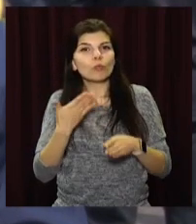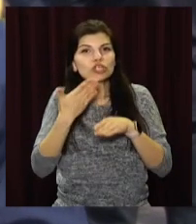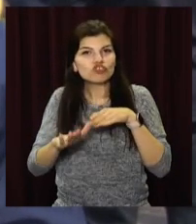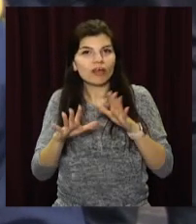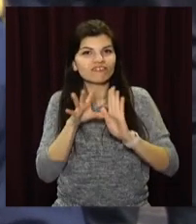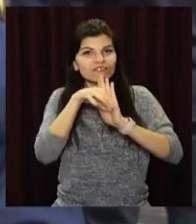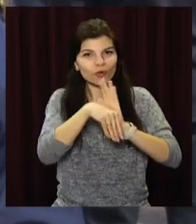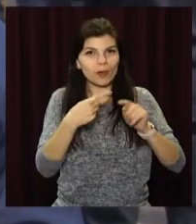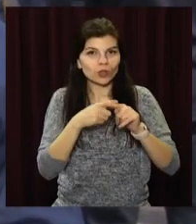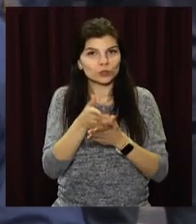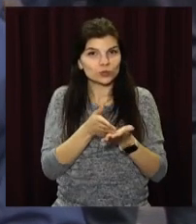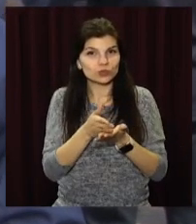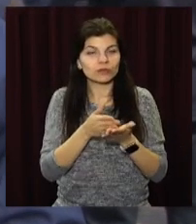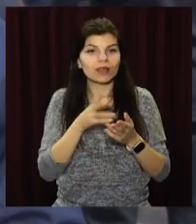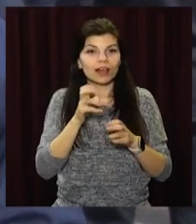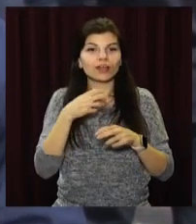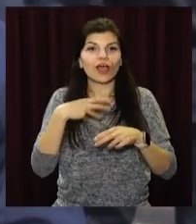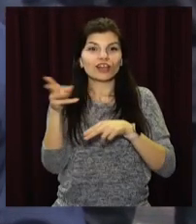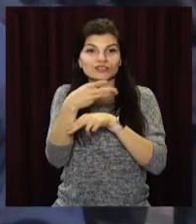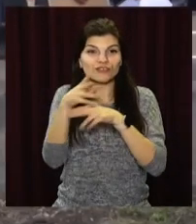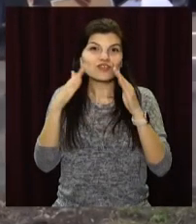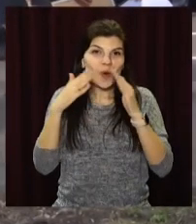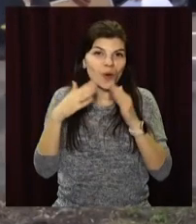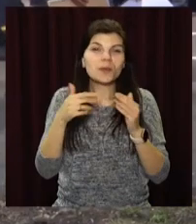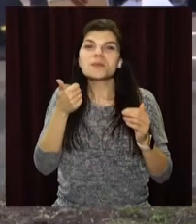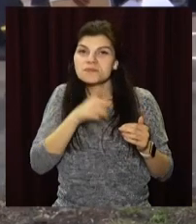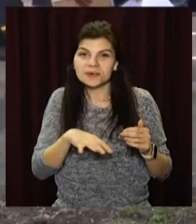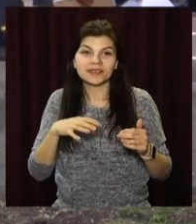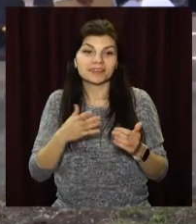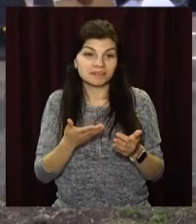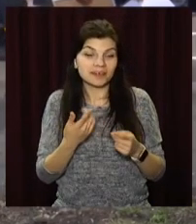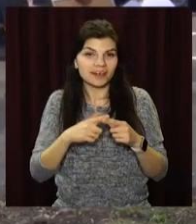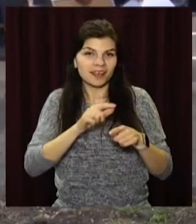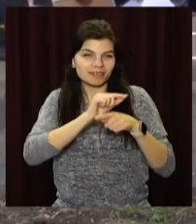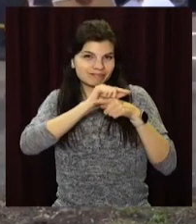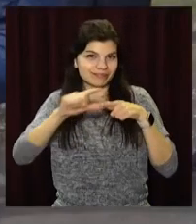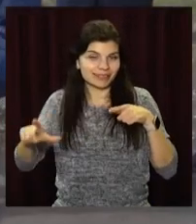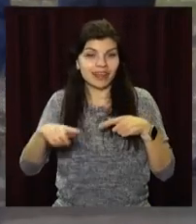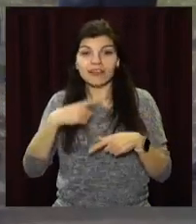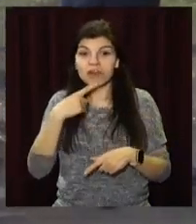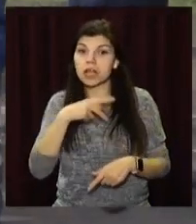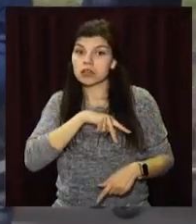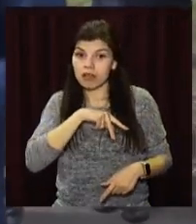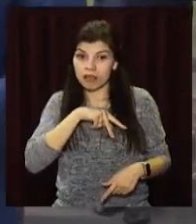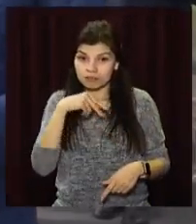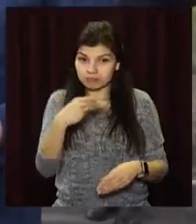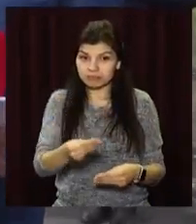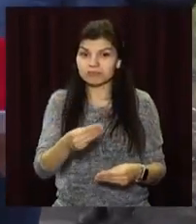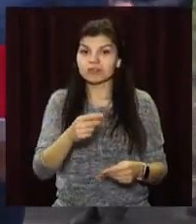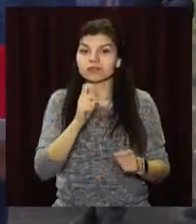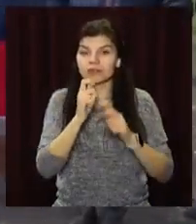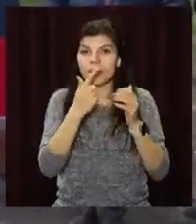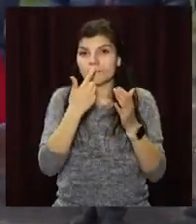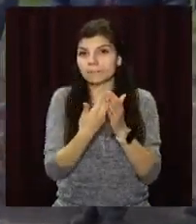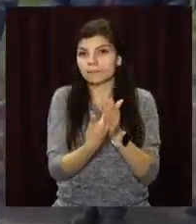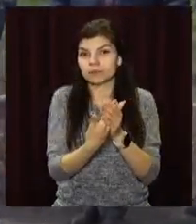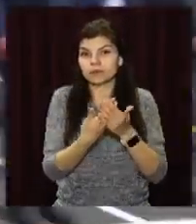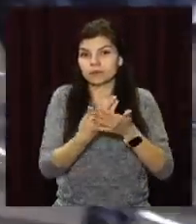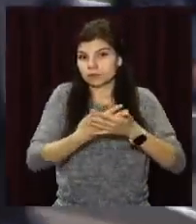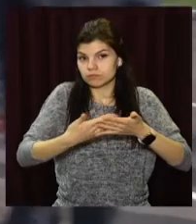цієї служби. Гасила пожежу вдома. Почесними грамотами, медалями та нагрудними знаками нагородили зо три